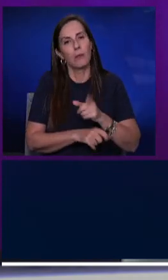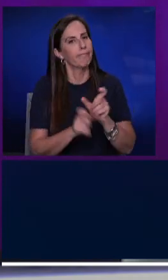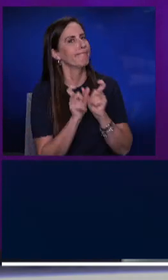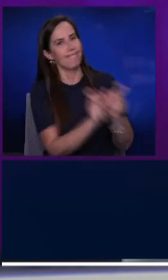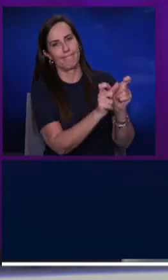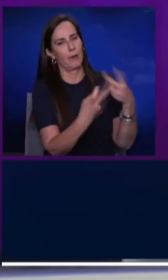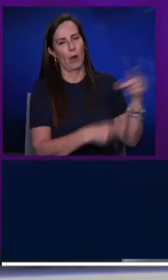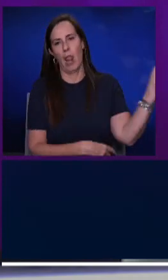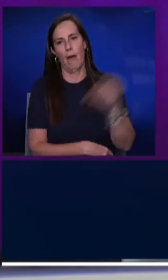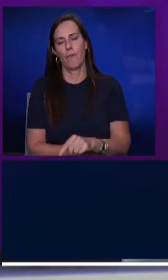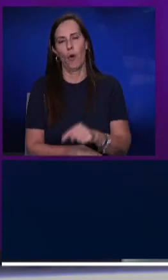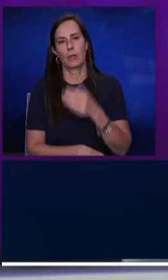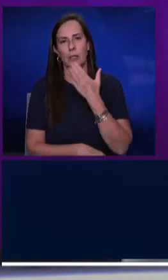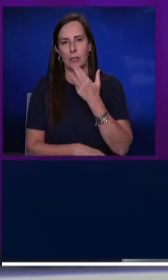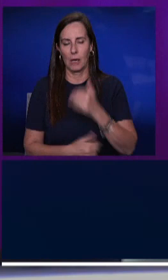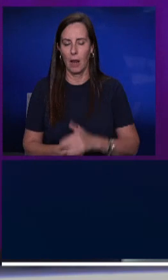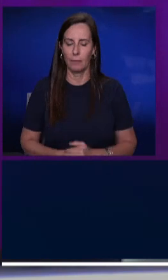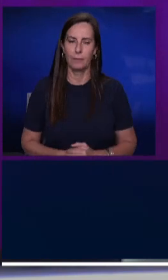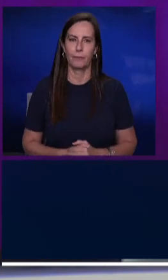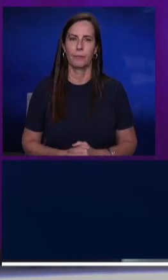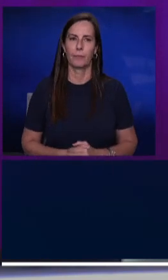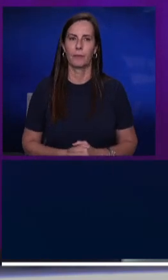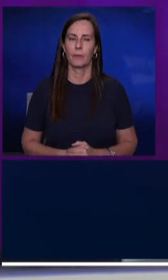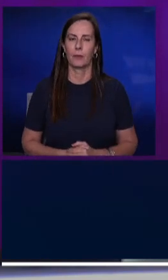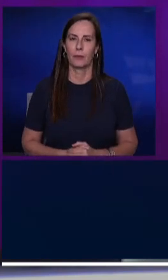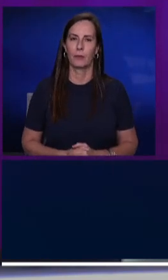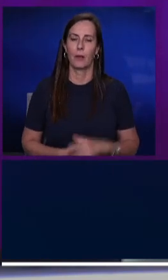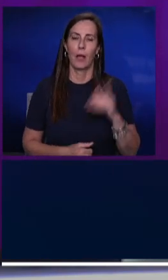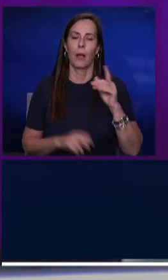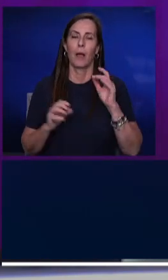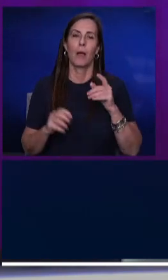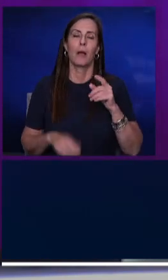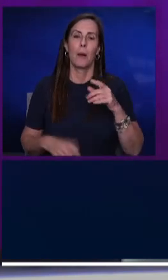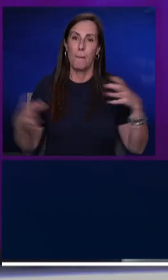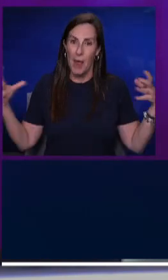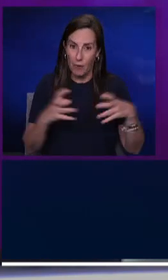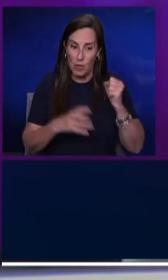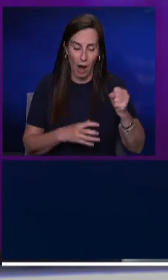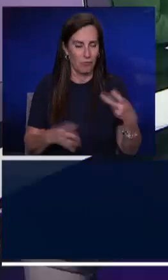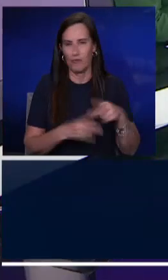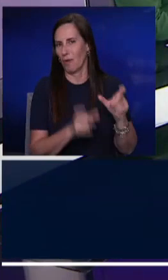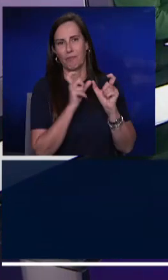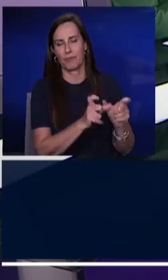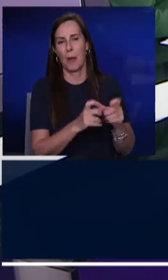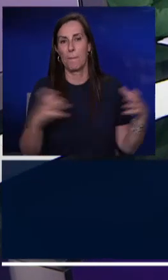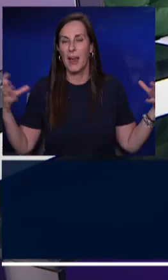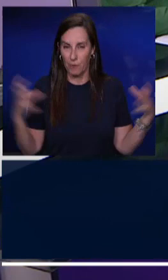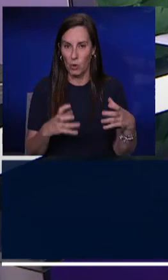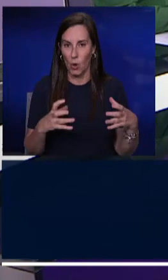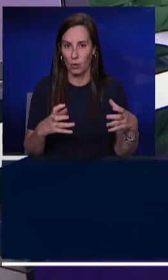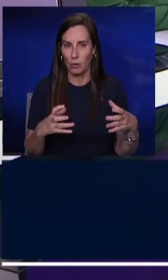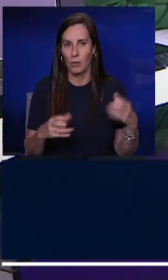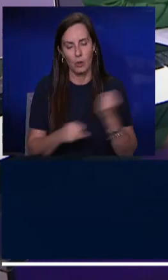הגעת תיירים, בוודאי בקבוצות. כיוון שבקבוצות אנחנו מנהלים את זה בצורה אחרת